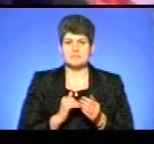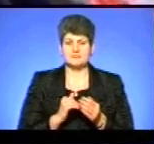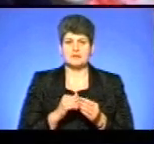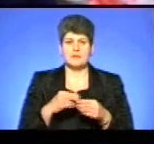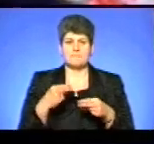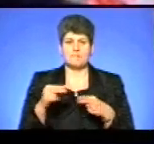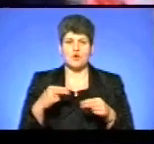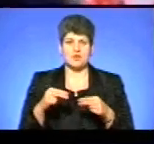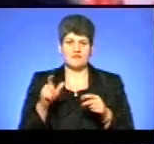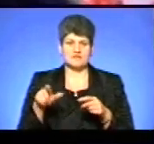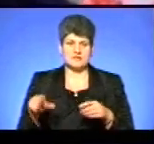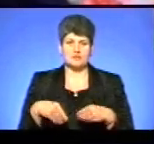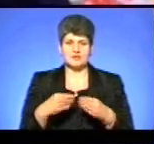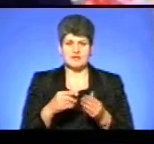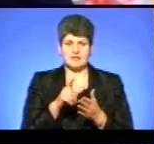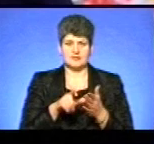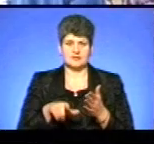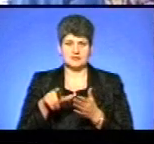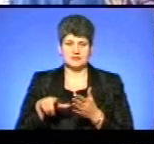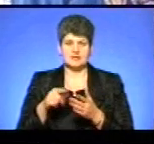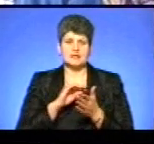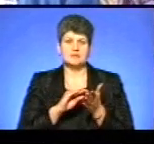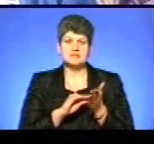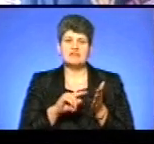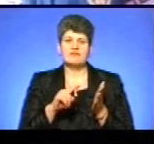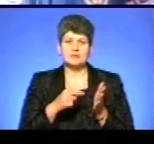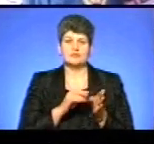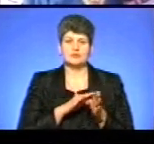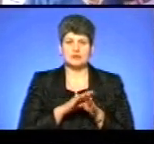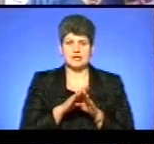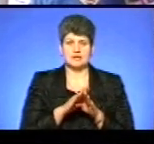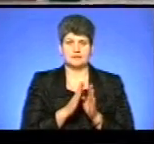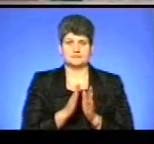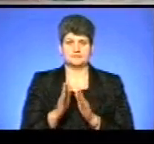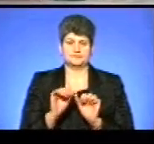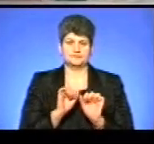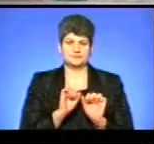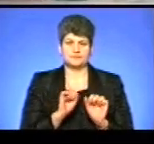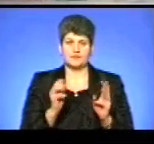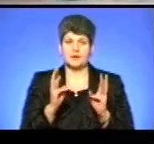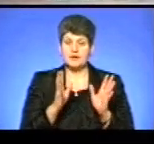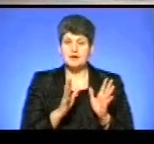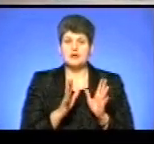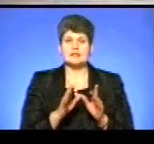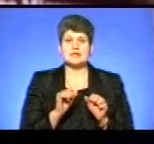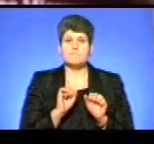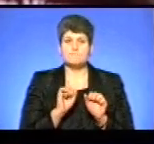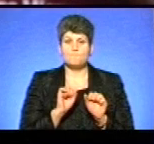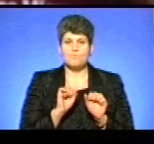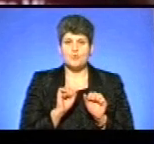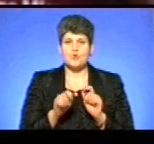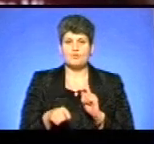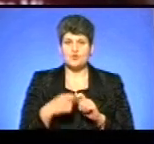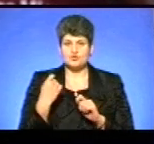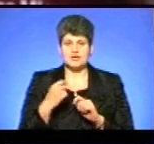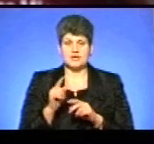роздали рекомендаційні листівки, у яких вказані вимоги дотримання пожежної безпеки. За порушення цих норм не штрафували. На даний час